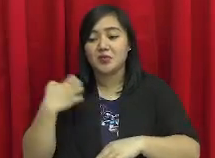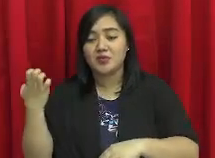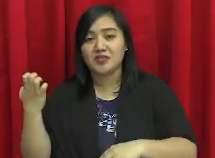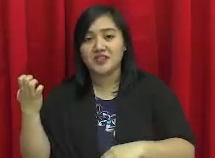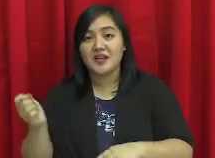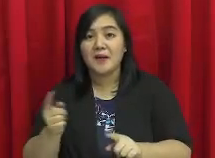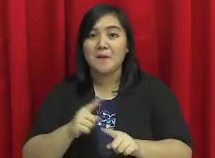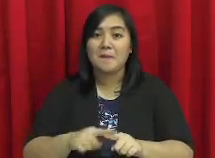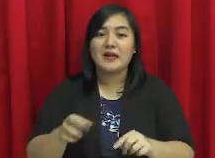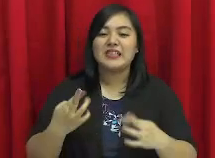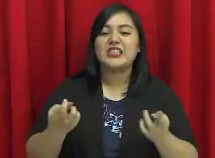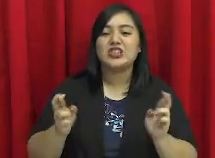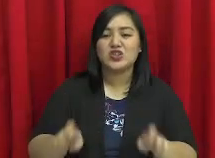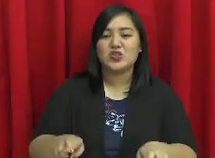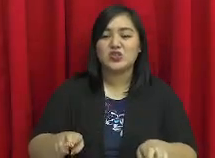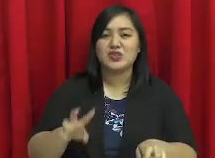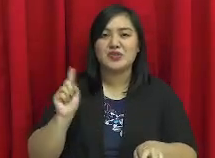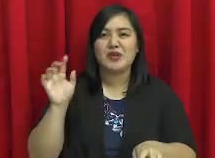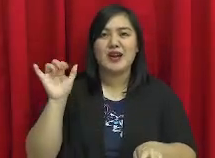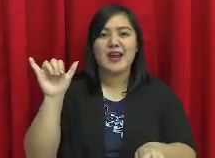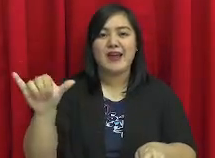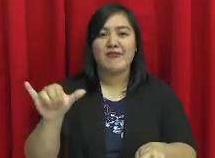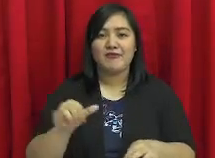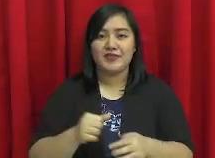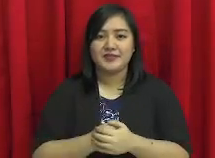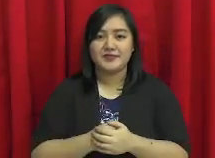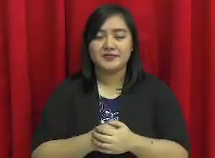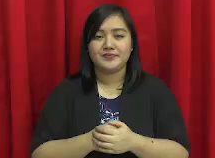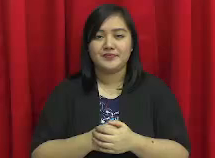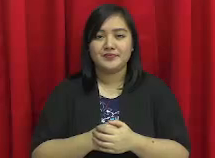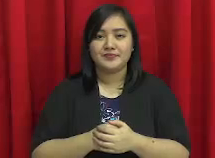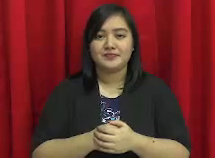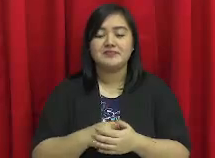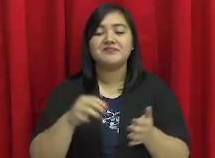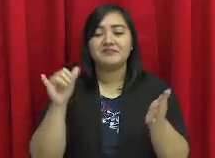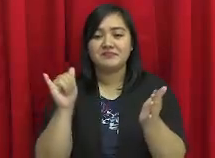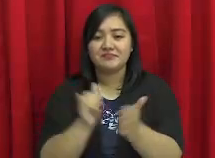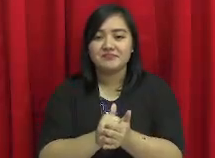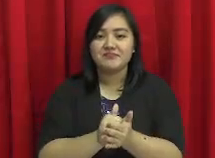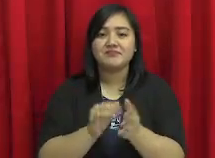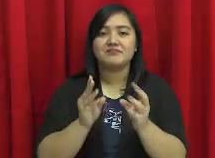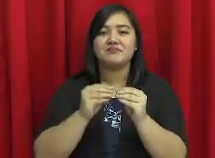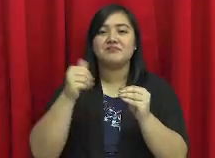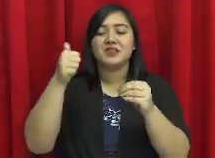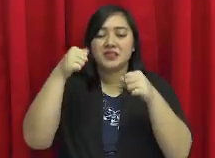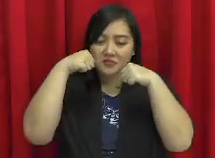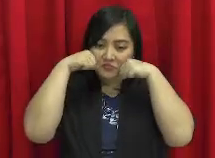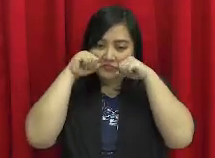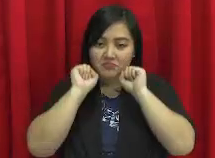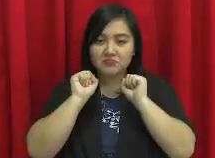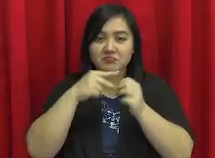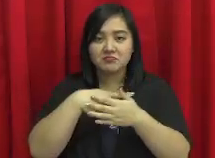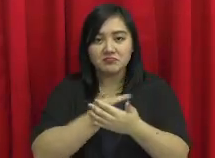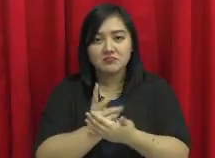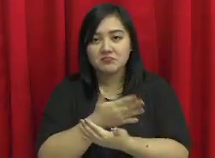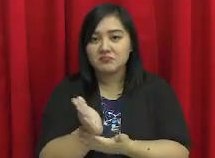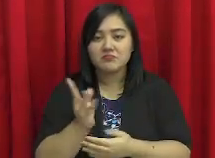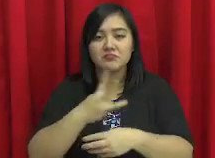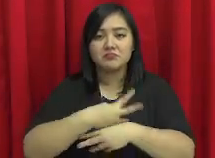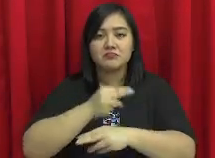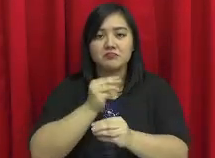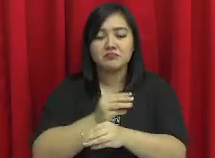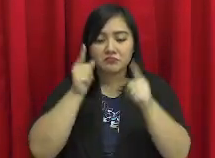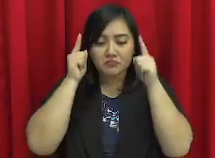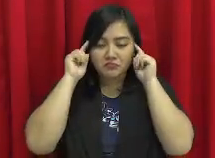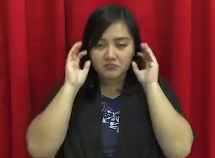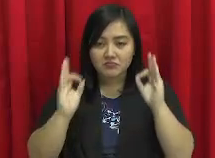yun sa ating buhay. Nakakalungkot naman That's po right. yun. That is the saddest part, mga kapatid, na gagawa ka ng isang desisyon, bunga